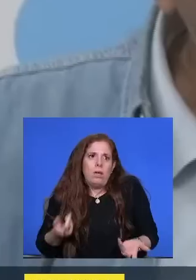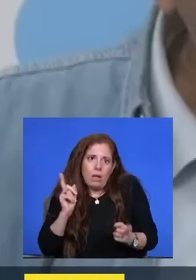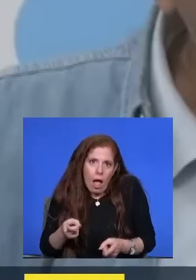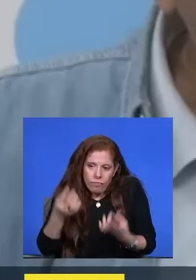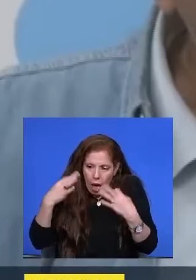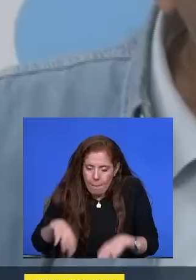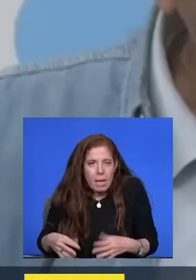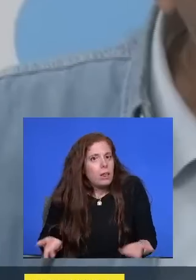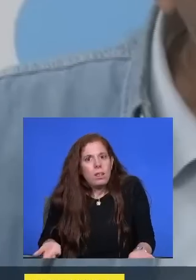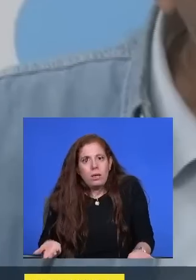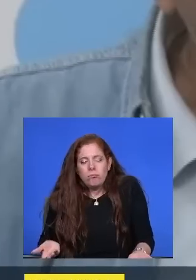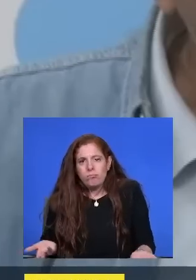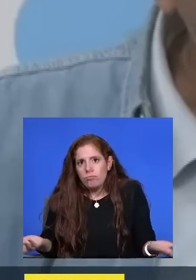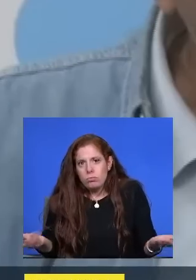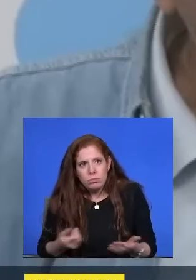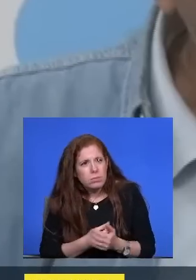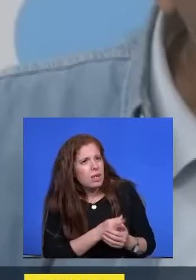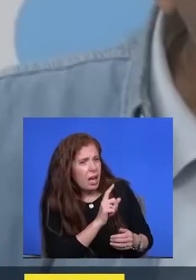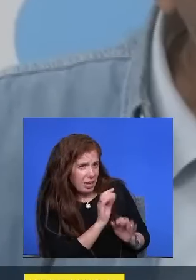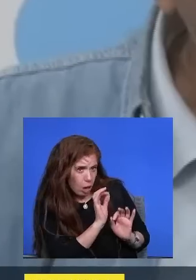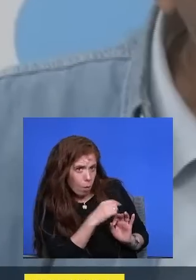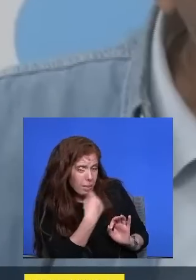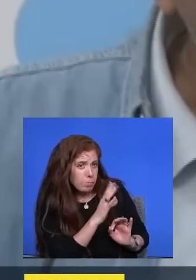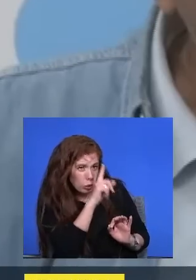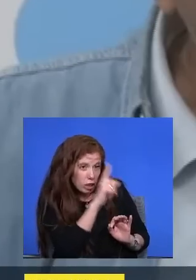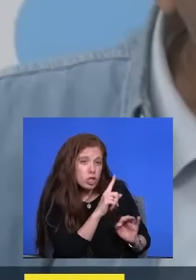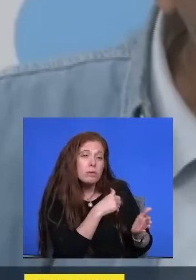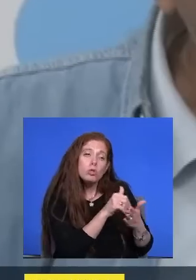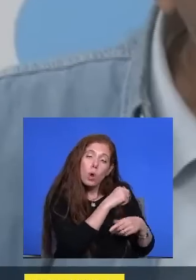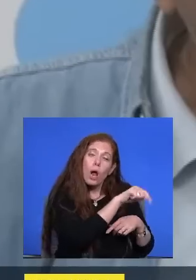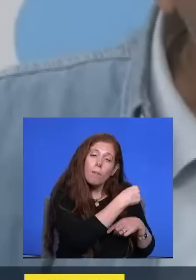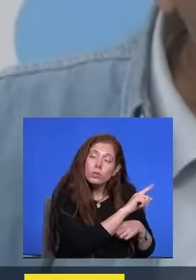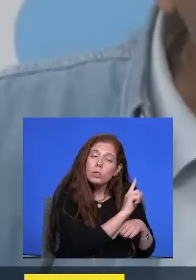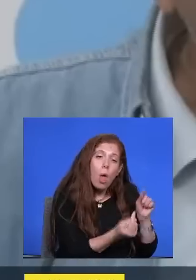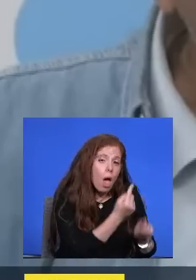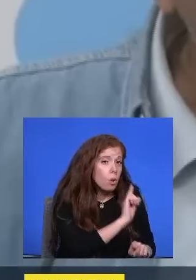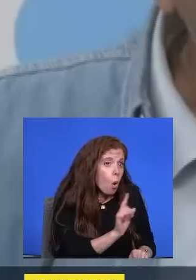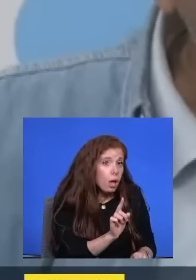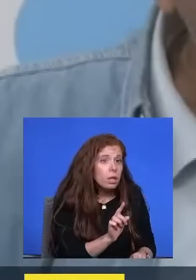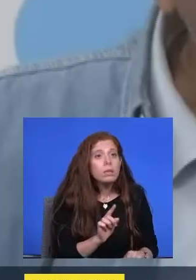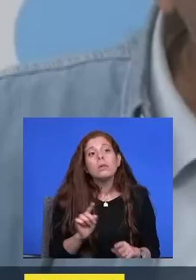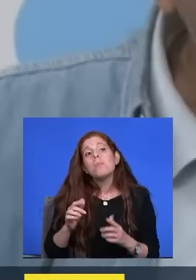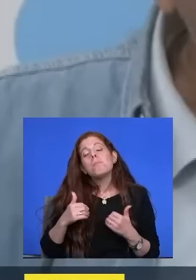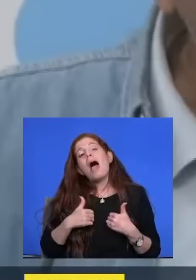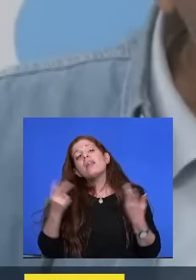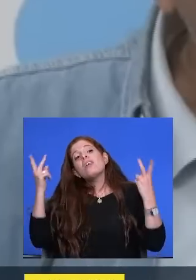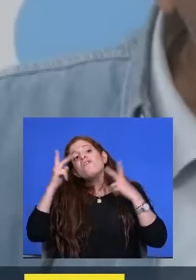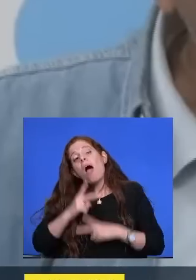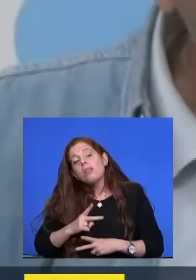כי הכרזתי שראש ההסתדרות ביקש להצטרף למאבק. ואני, אם ראש ההסתדרות בקש, אני חייב, הוא קיים, מכבד. אתה אומר, אם היית יודע שזה יימשך כל כך הרבה שעות, זה לא היה קורה. הייתי מצמצם את זה. אני הבנתי